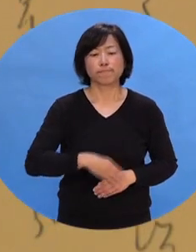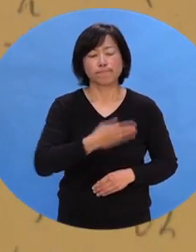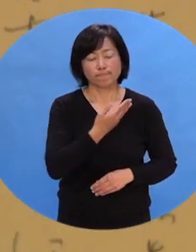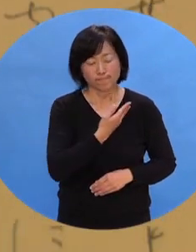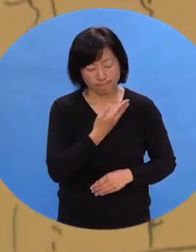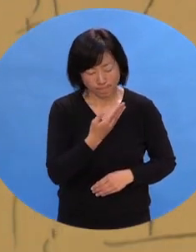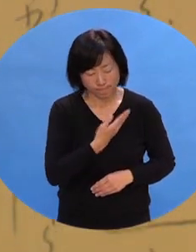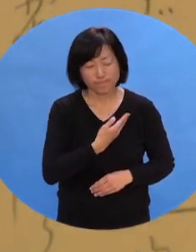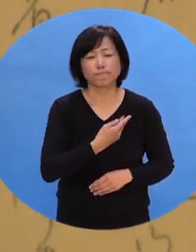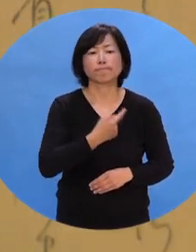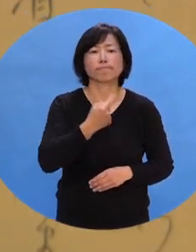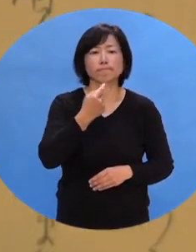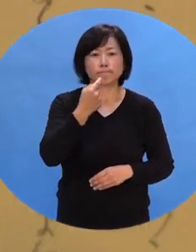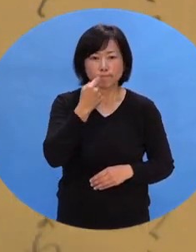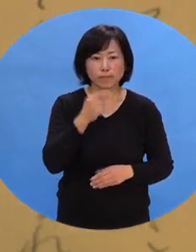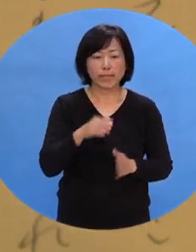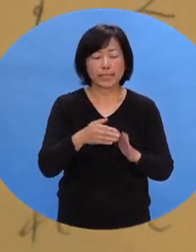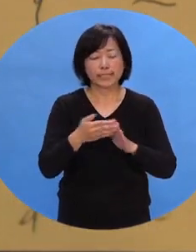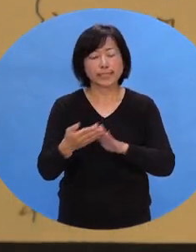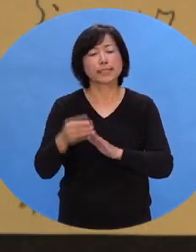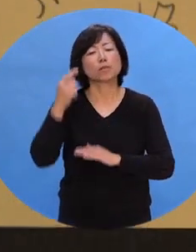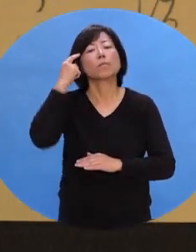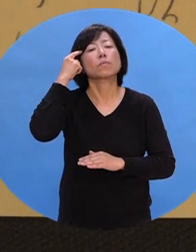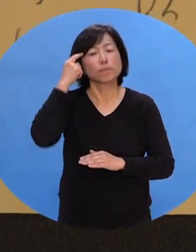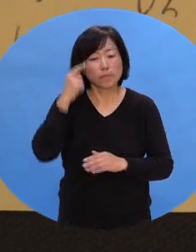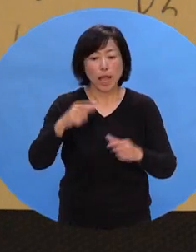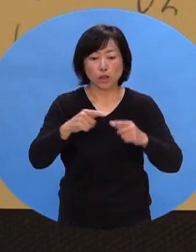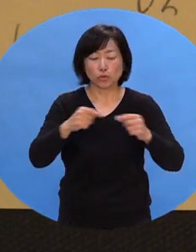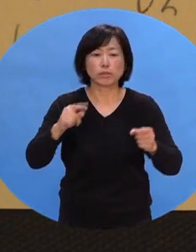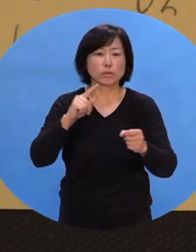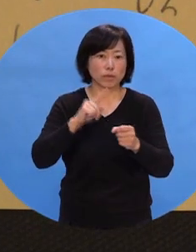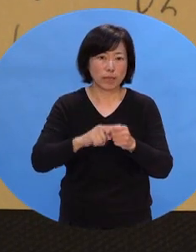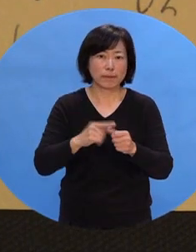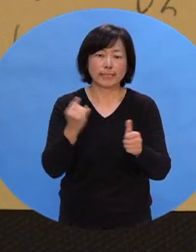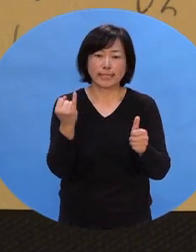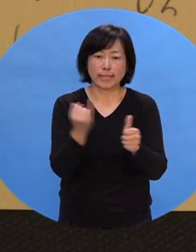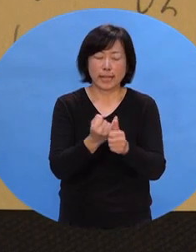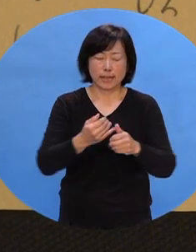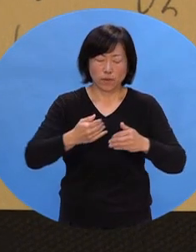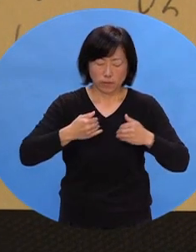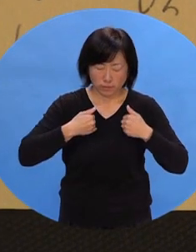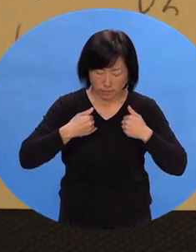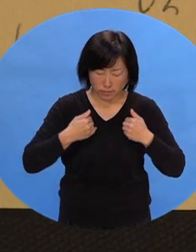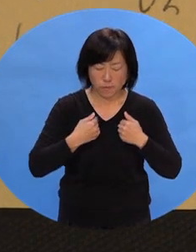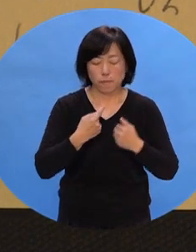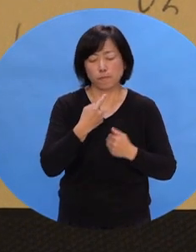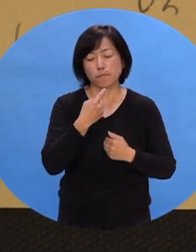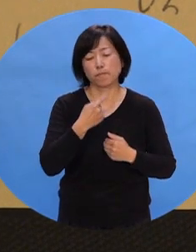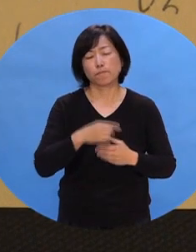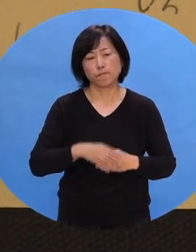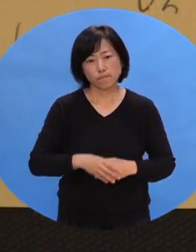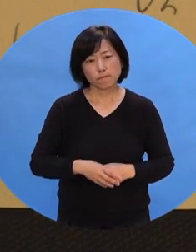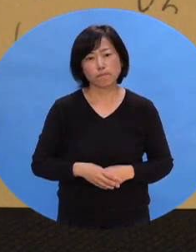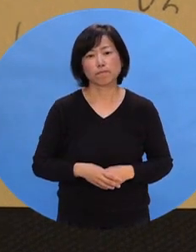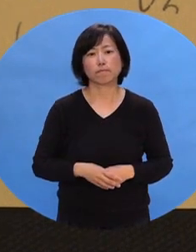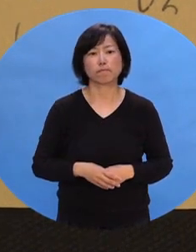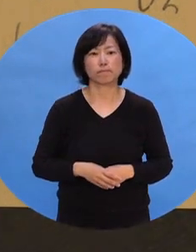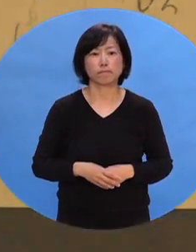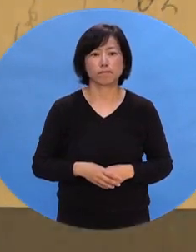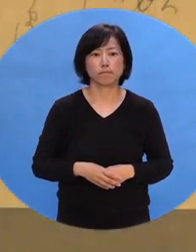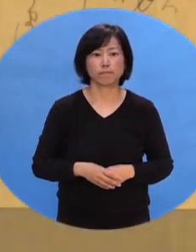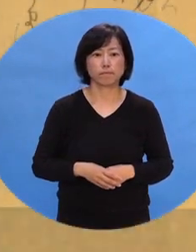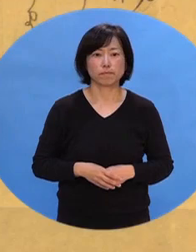とうとう諦めて、私は死んだつもりで国のために結婚しなければならなくなりましたの。